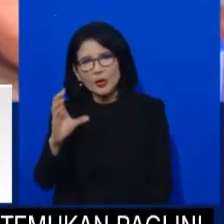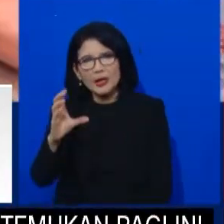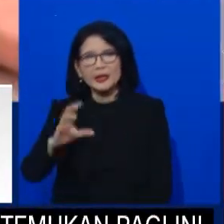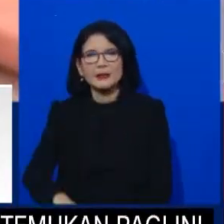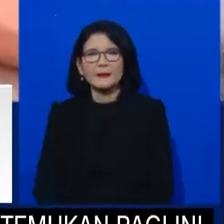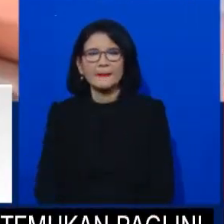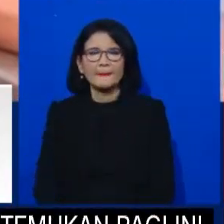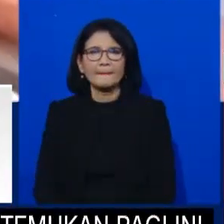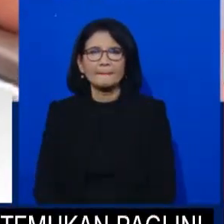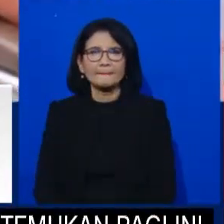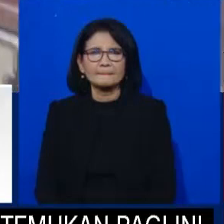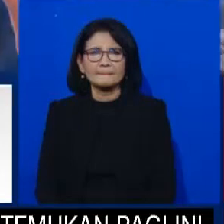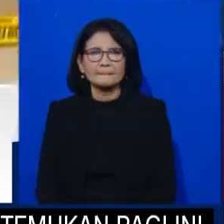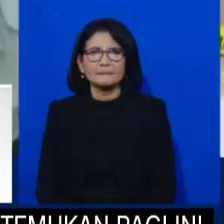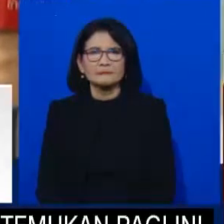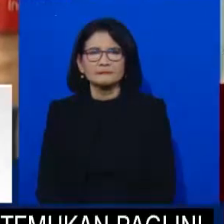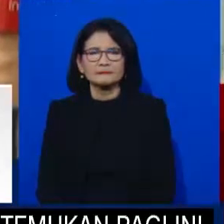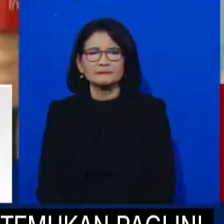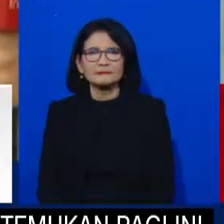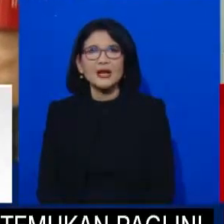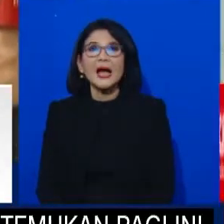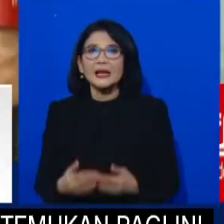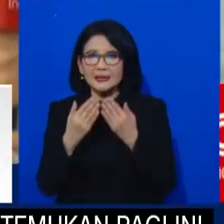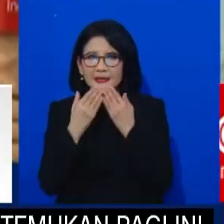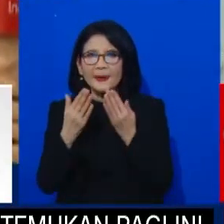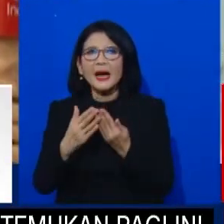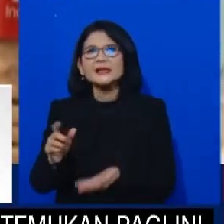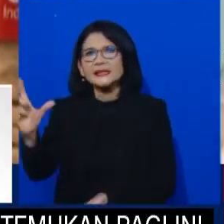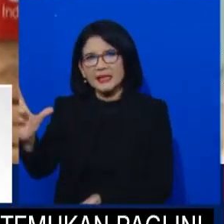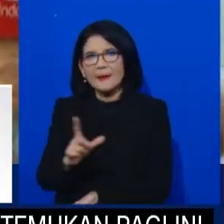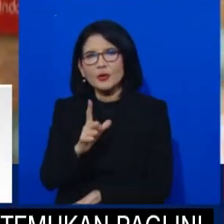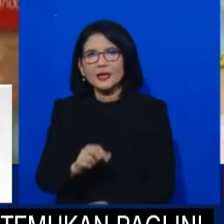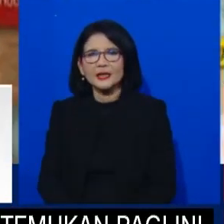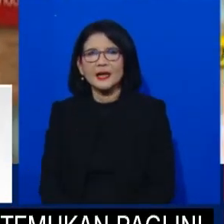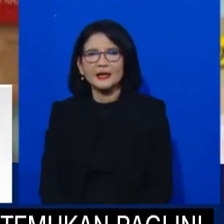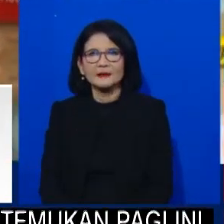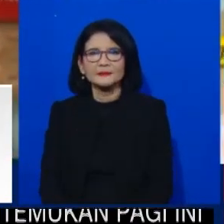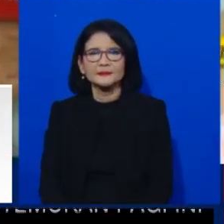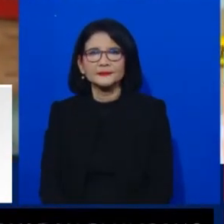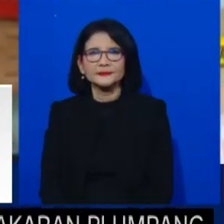Ben. Nova Naya Antaka melaporkan langsung dari Rumah Sakit Polri Jakarta Timur. Selamat bertugas kembali.